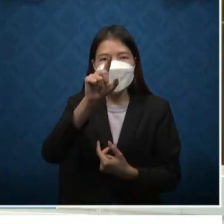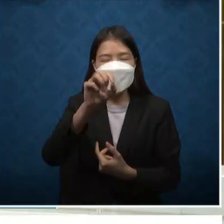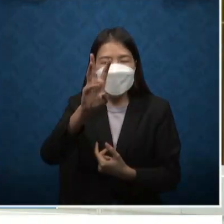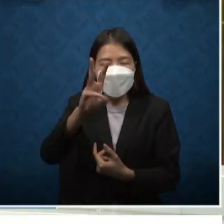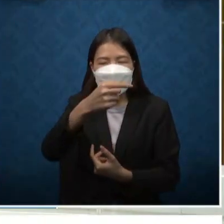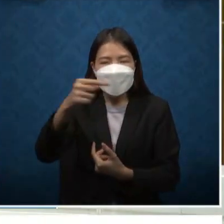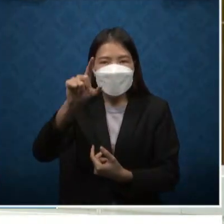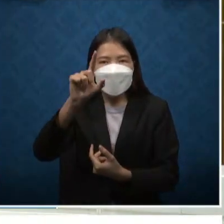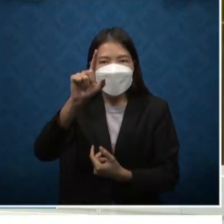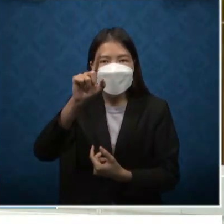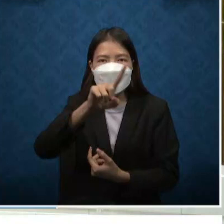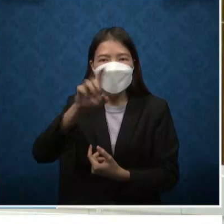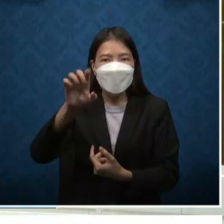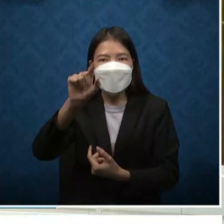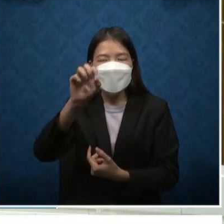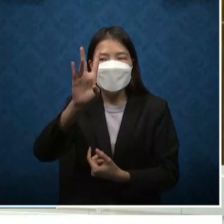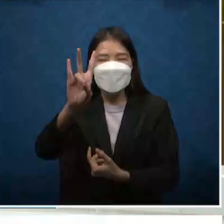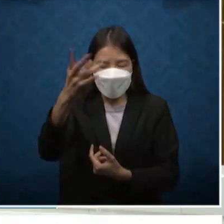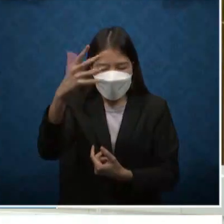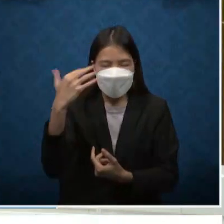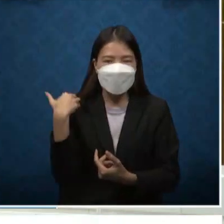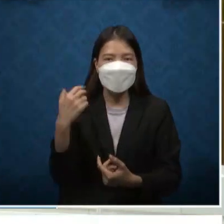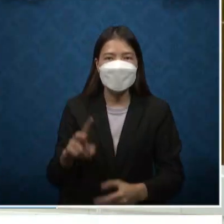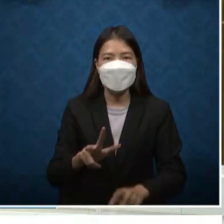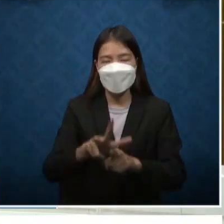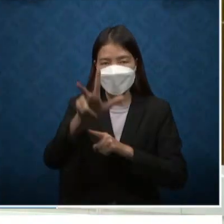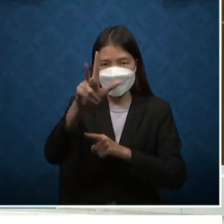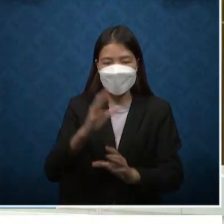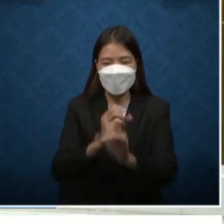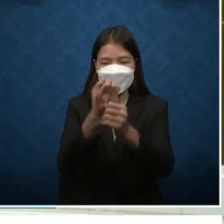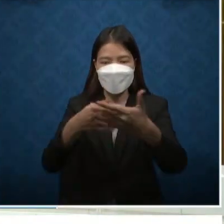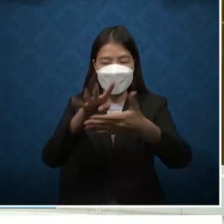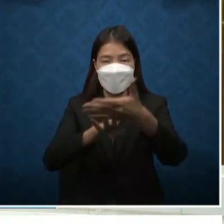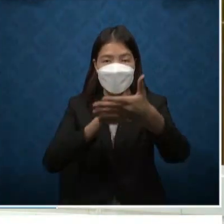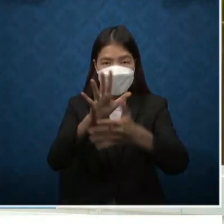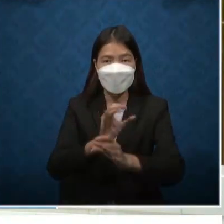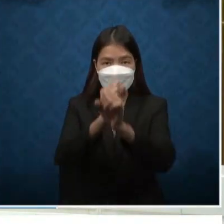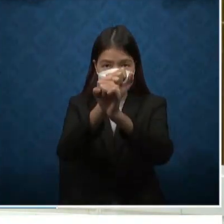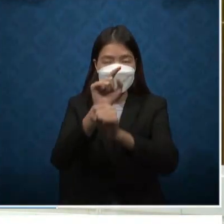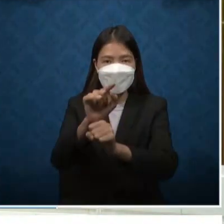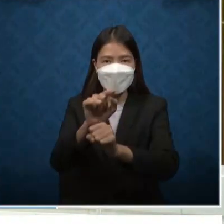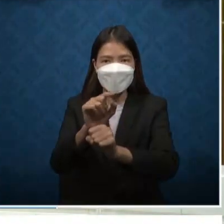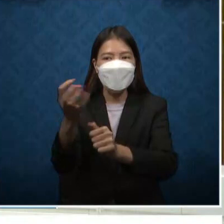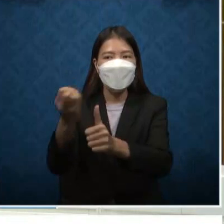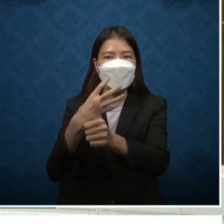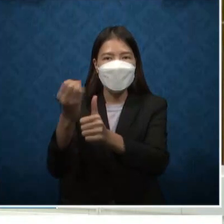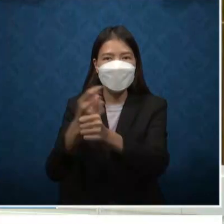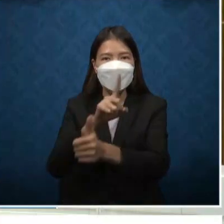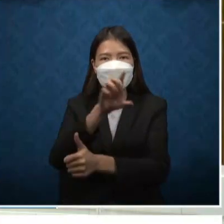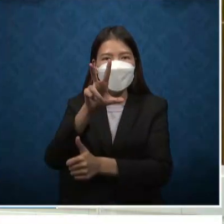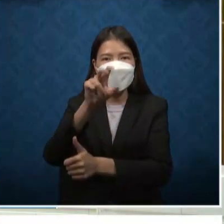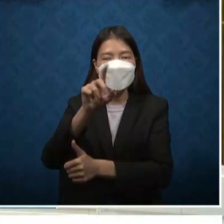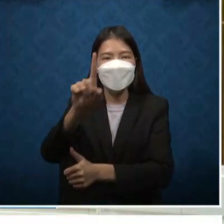127 สามตารางที่ 3 ข้อสรุปสรุปข้อเสนอแ่หน้า 131